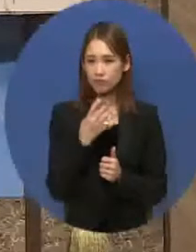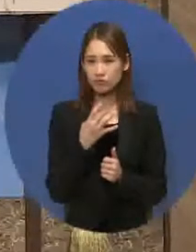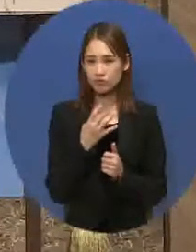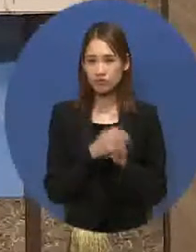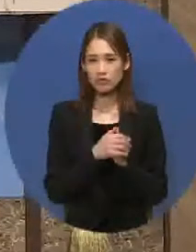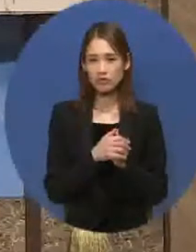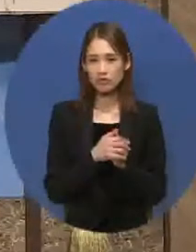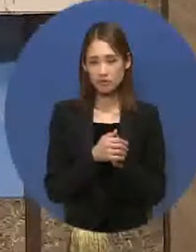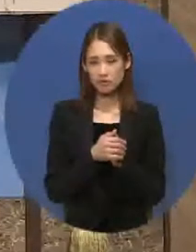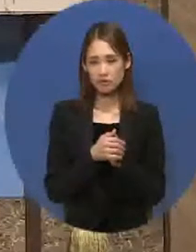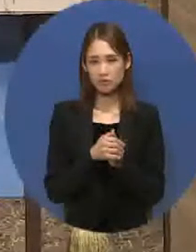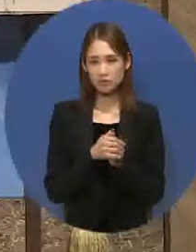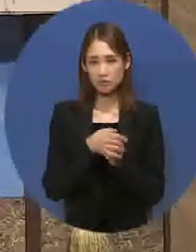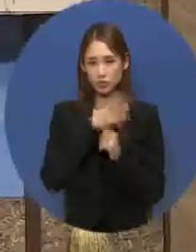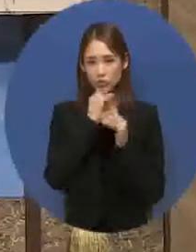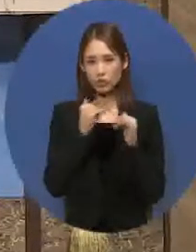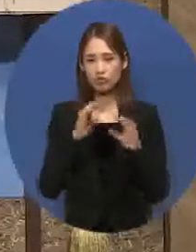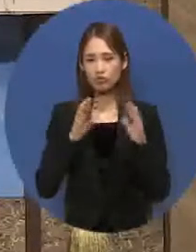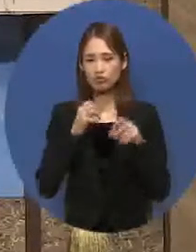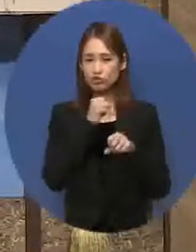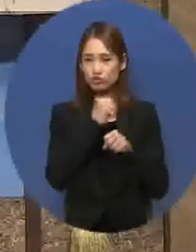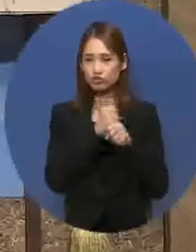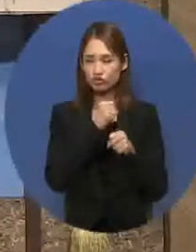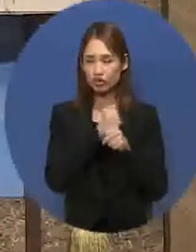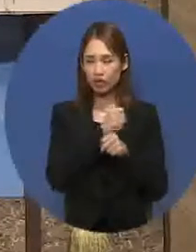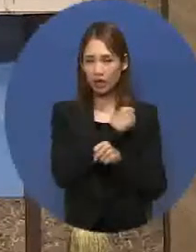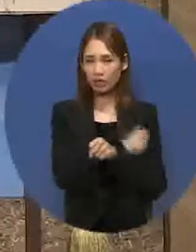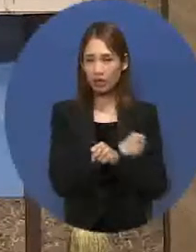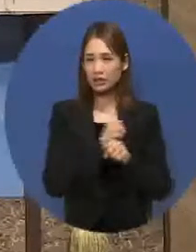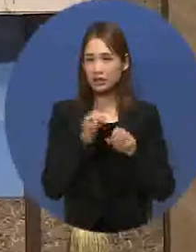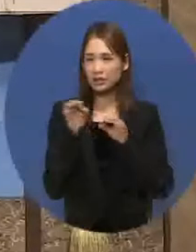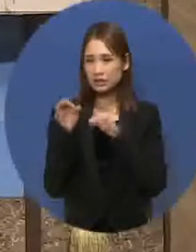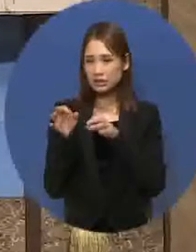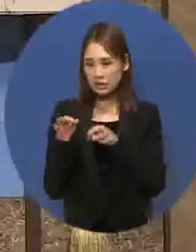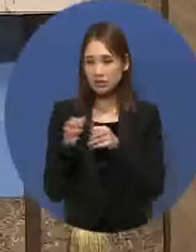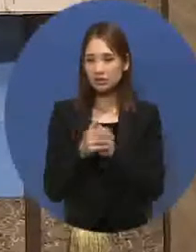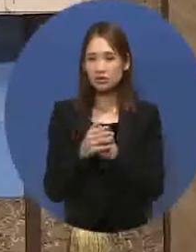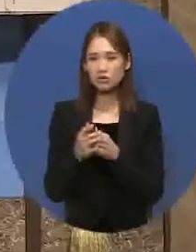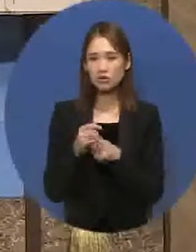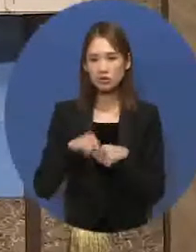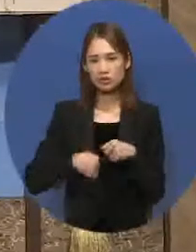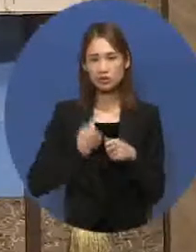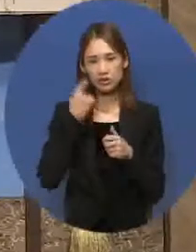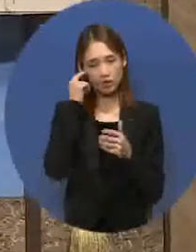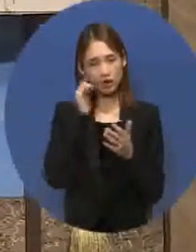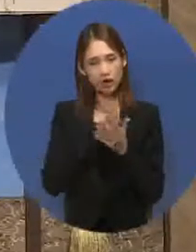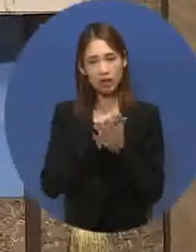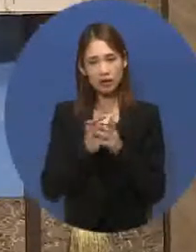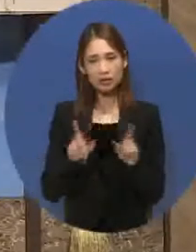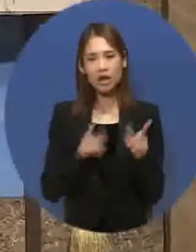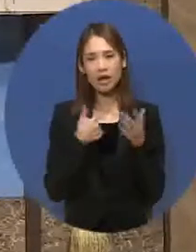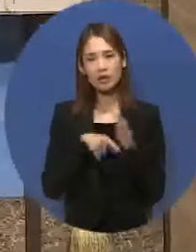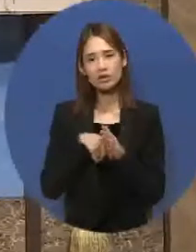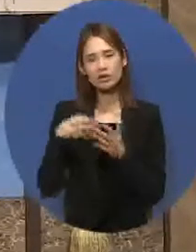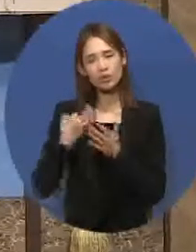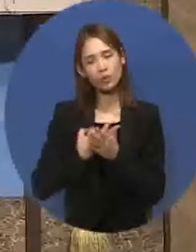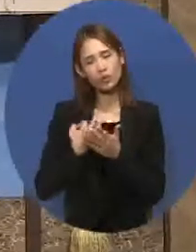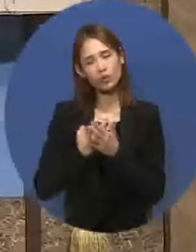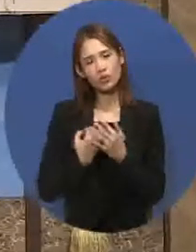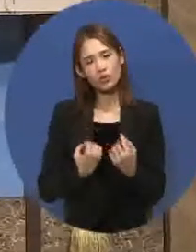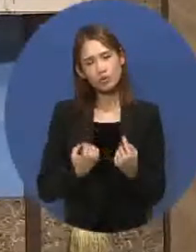그러니까 노인들이 국가 생산에도 기여하고 스스로 살아갈 수 있는 소득도 올려야